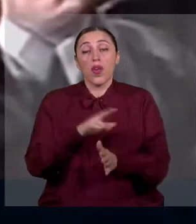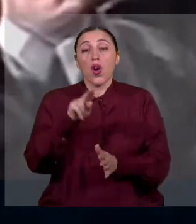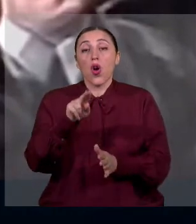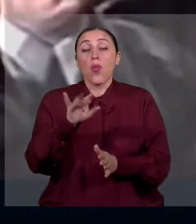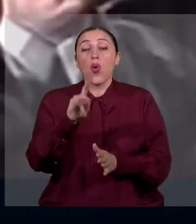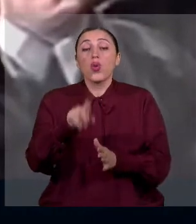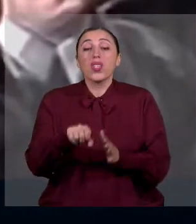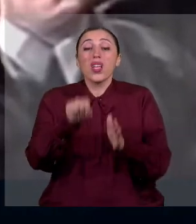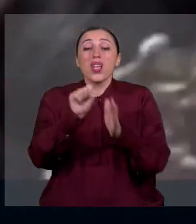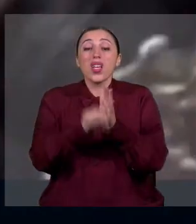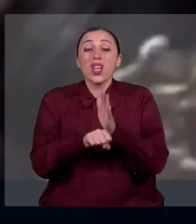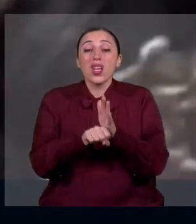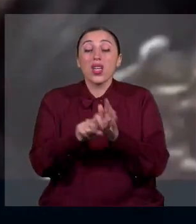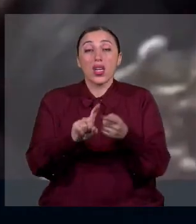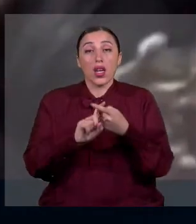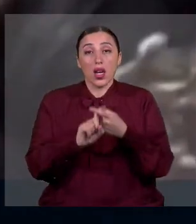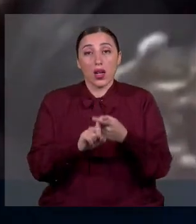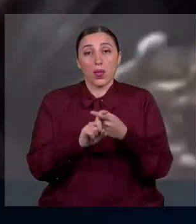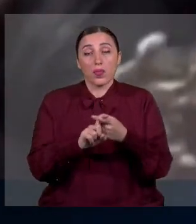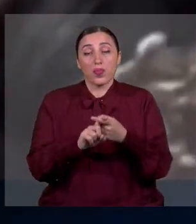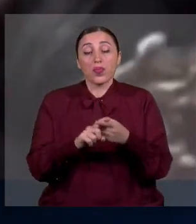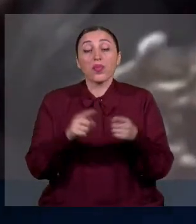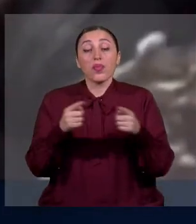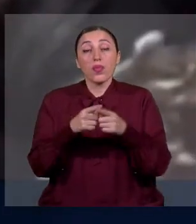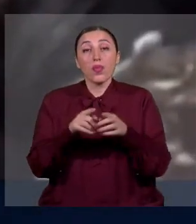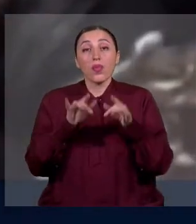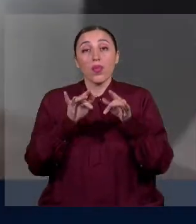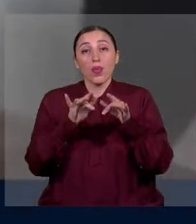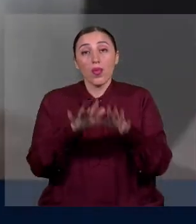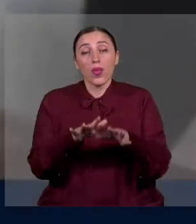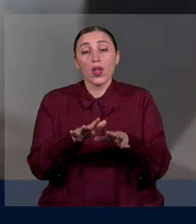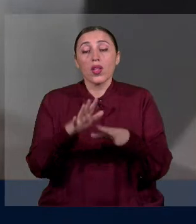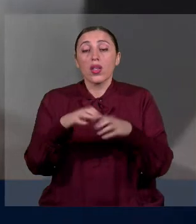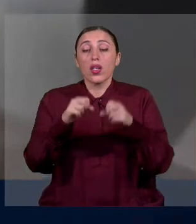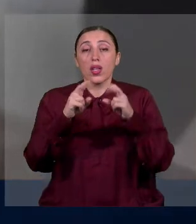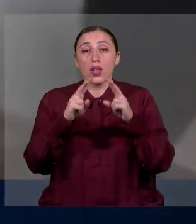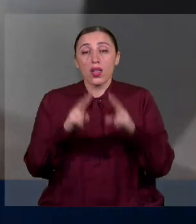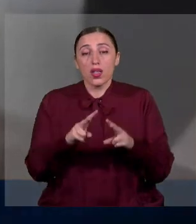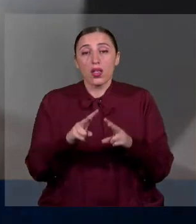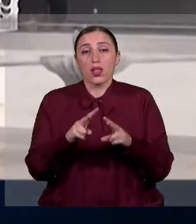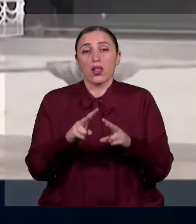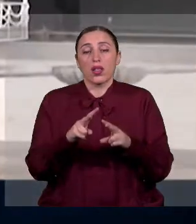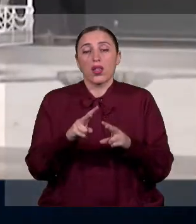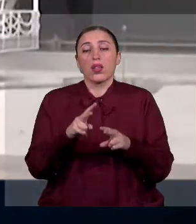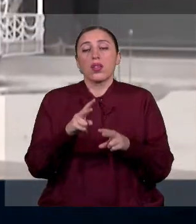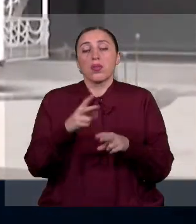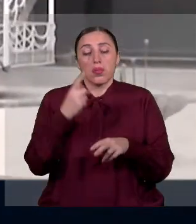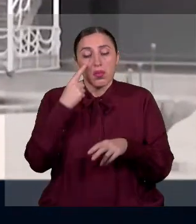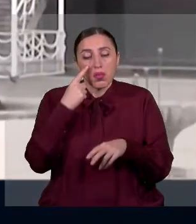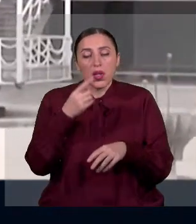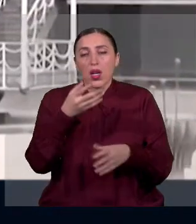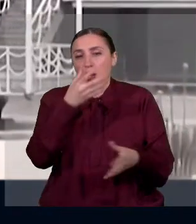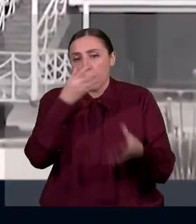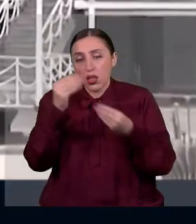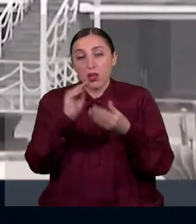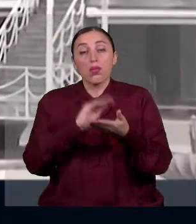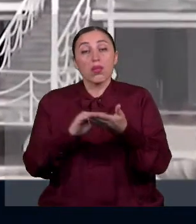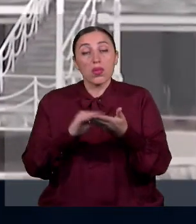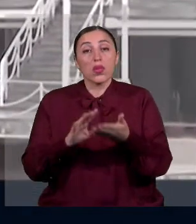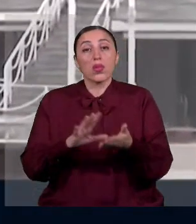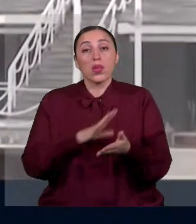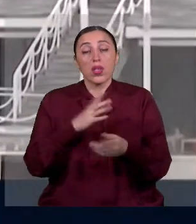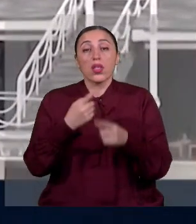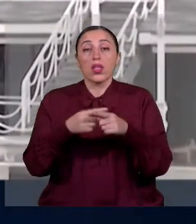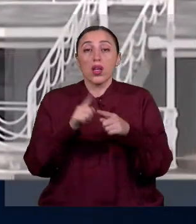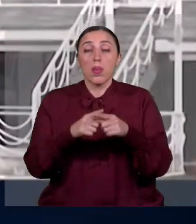Պողոսյանին կյանքից զրկելու դեպքի արդիվ հարուցված քրեական գործով փորձագետների կողմից ակնհայտ կեղծ եզրակացություն տալու փաստով քրեական